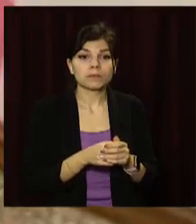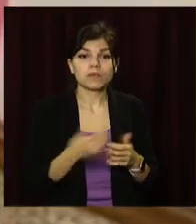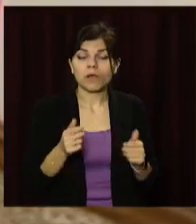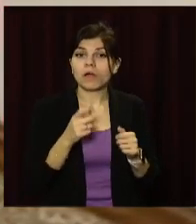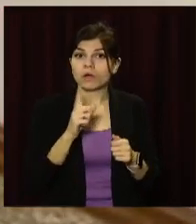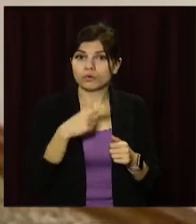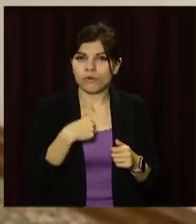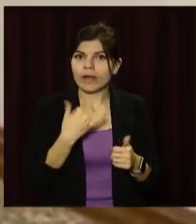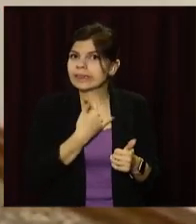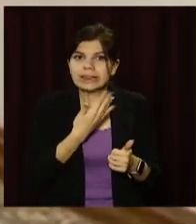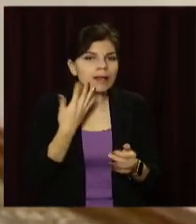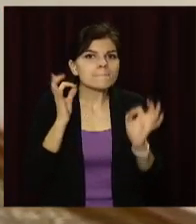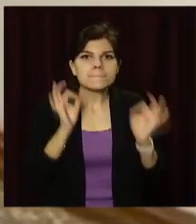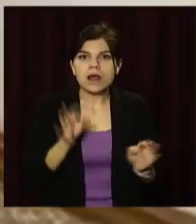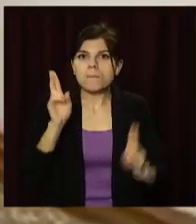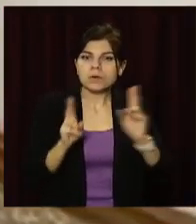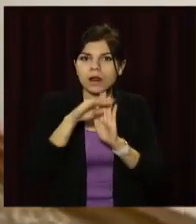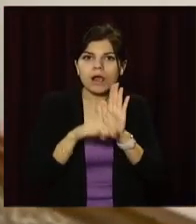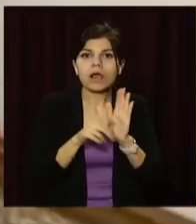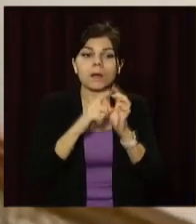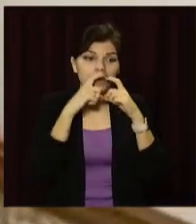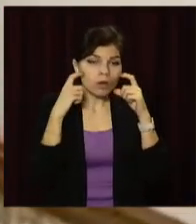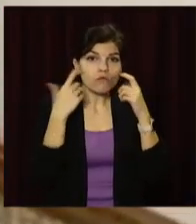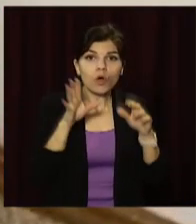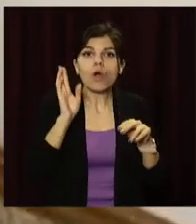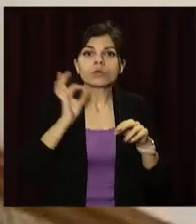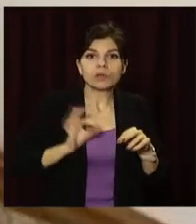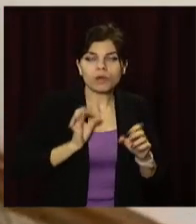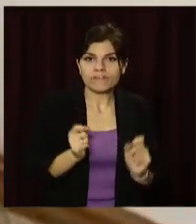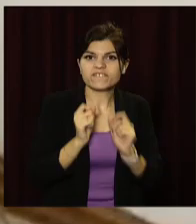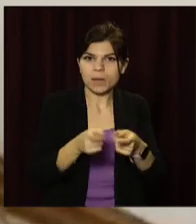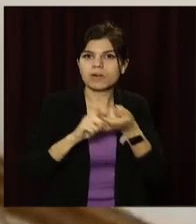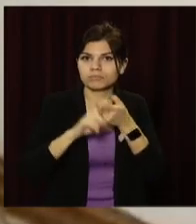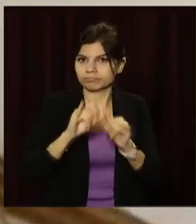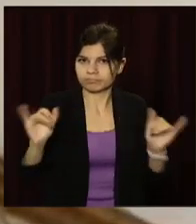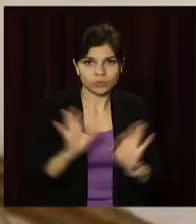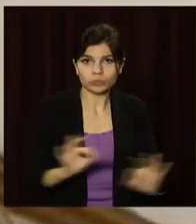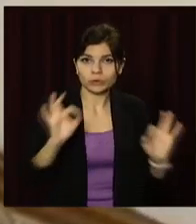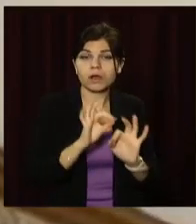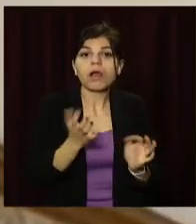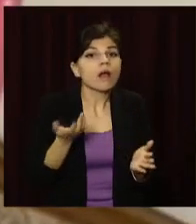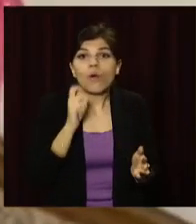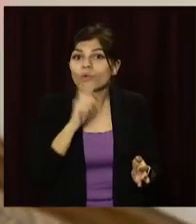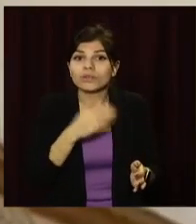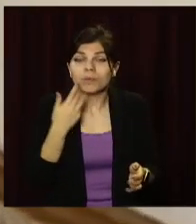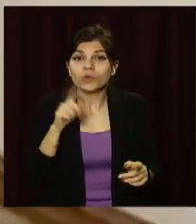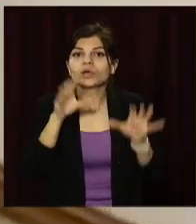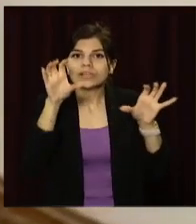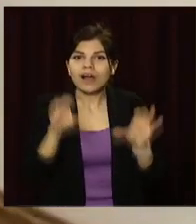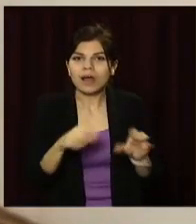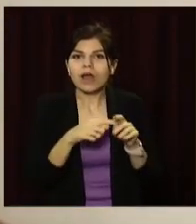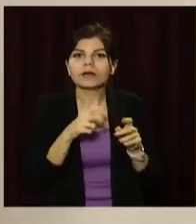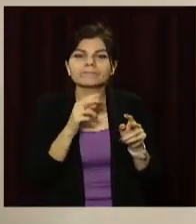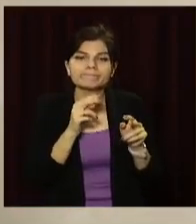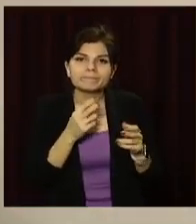нас немає відповідної інфраструктури, аби належно утилізувати засоби індивідуального захисту, в Україні ще й законодавчо не подбали